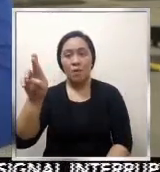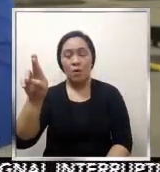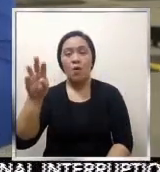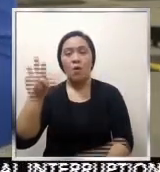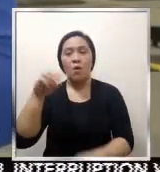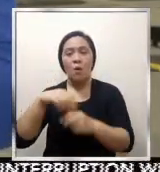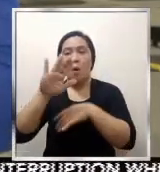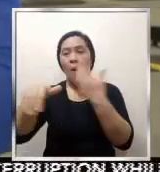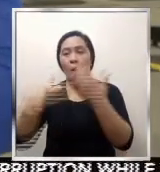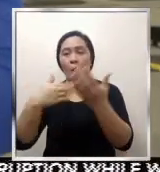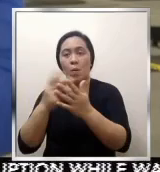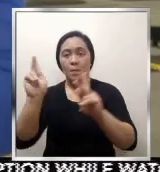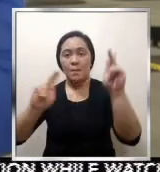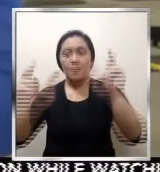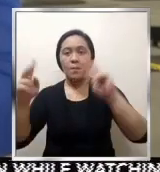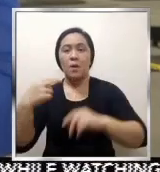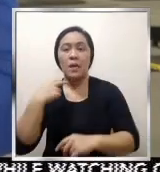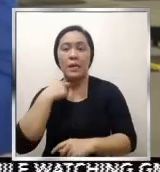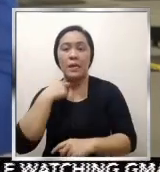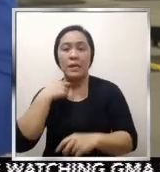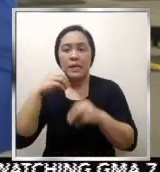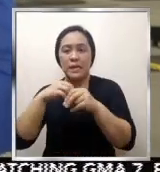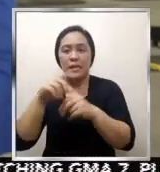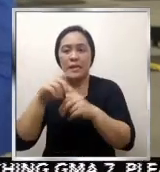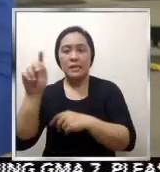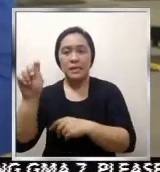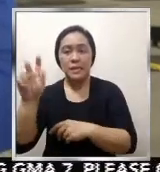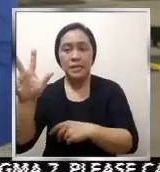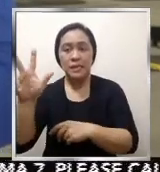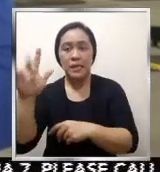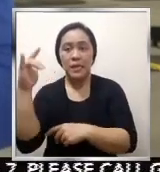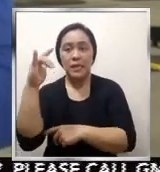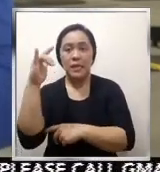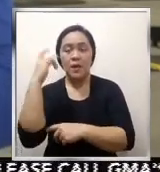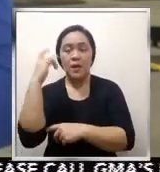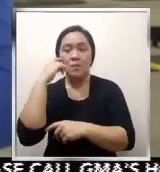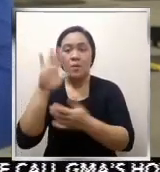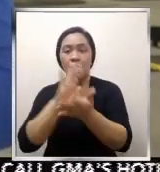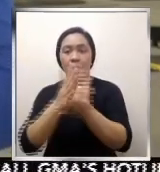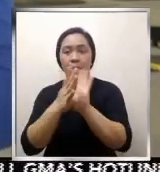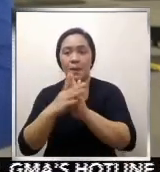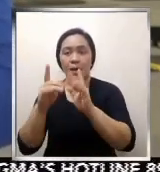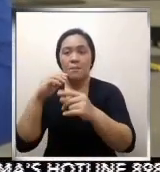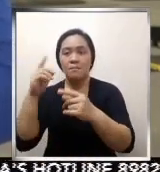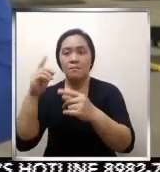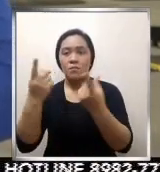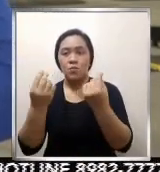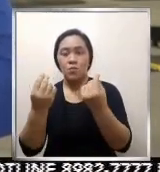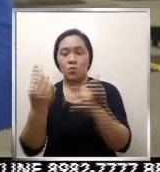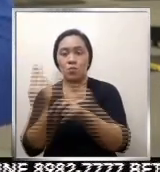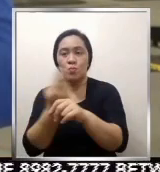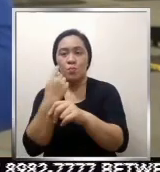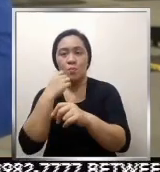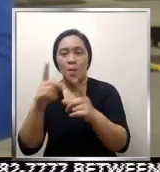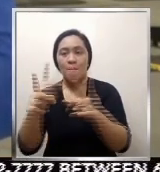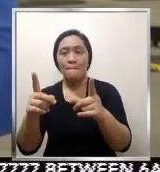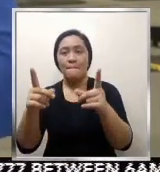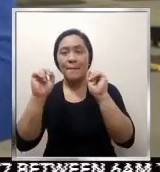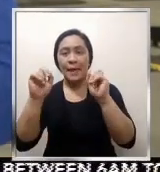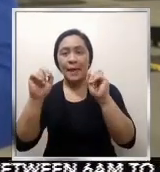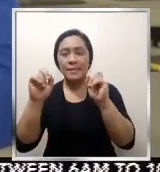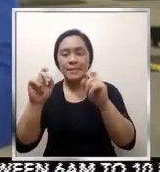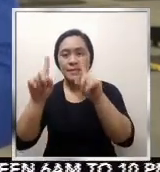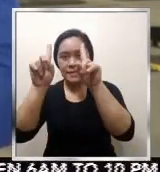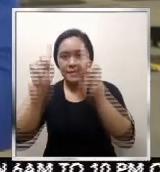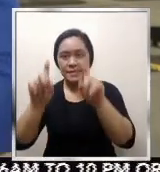3 at sila po isa sa ilalim sa rapid COVID test. At yan po ay bilang paghahanda pero hanggang sa ngayon ay